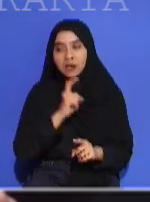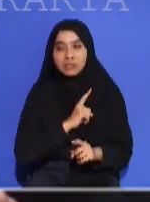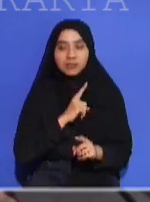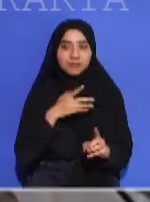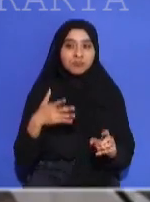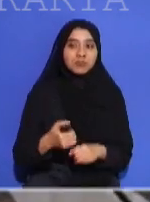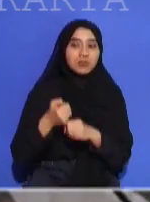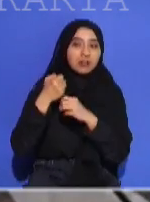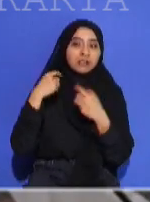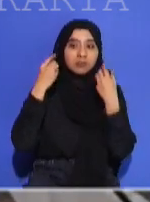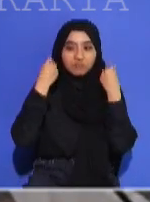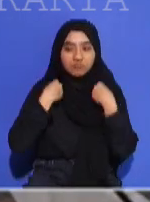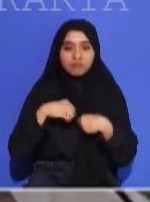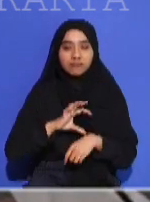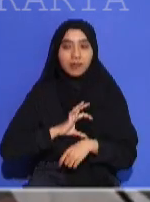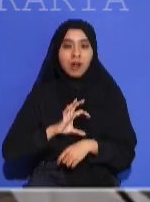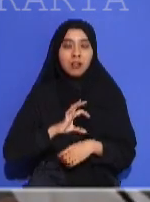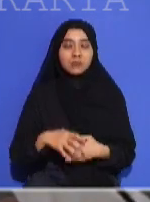medali.